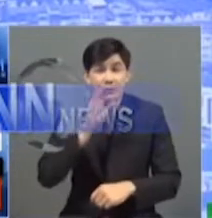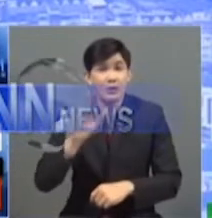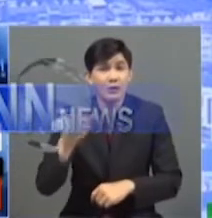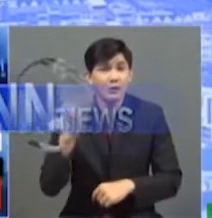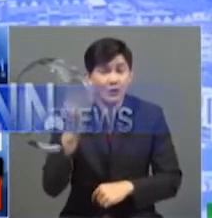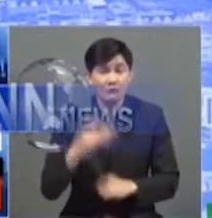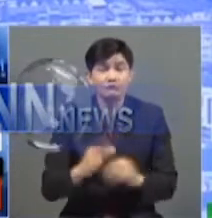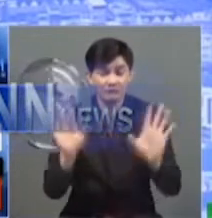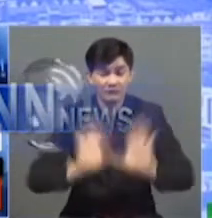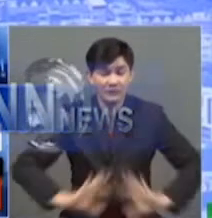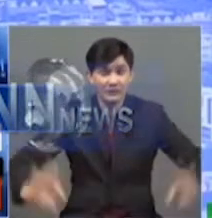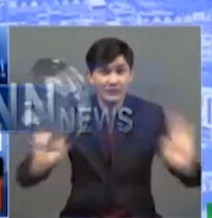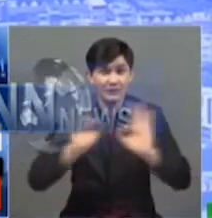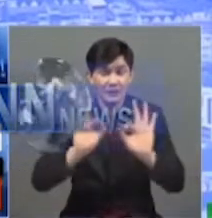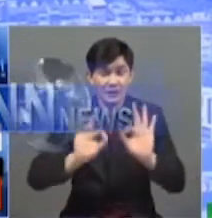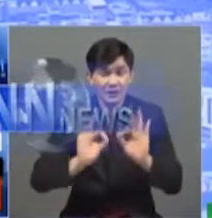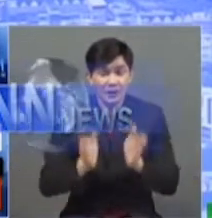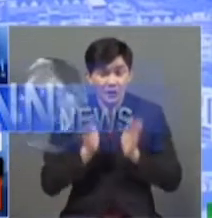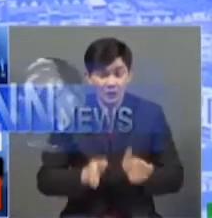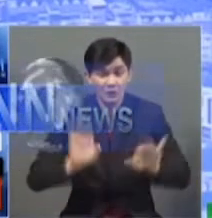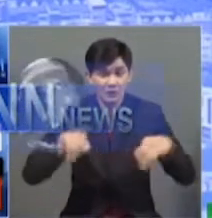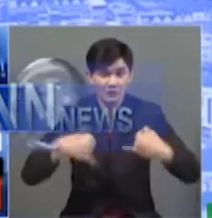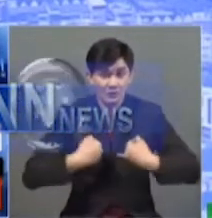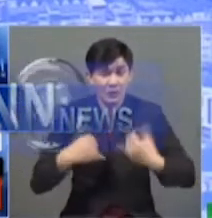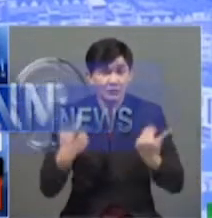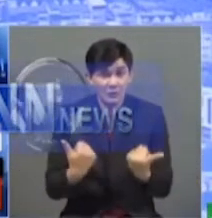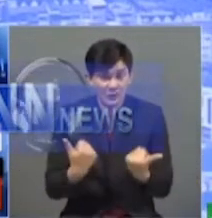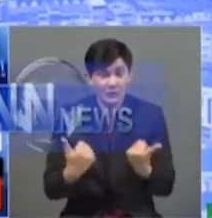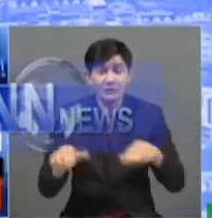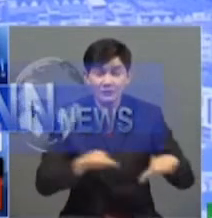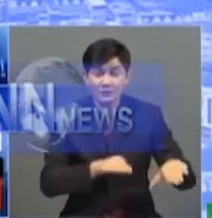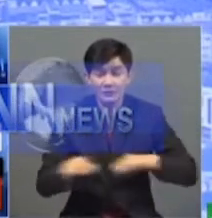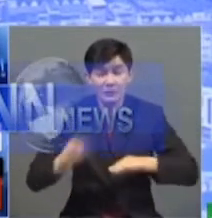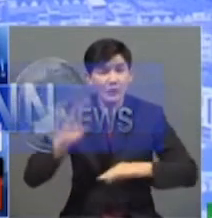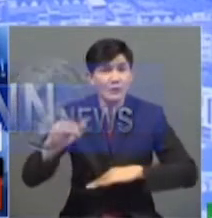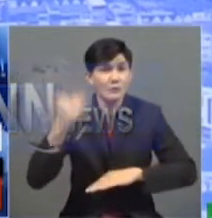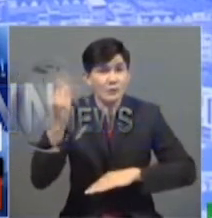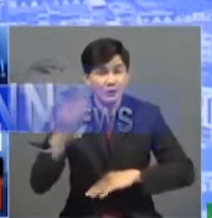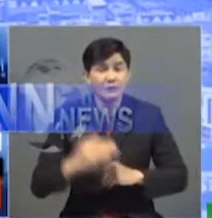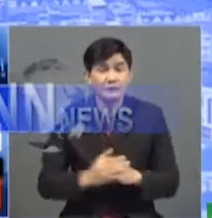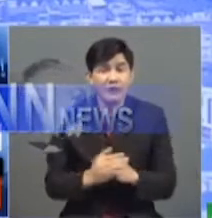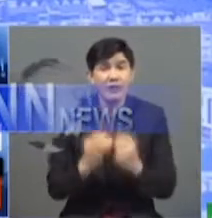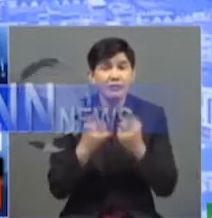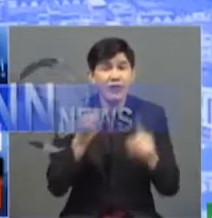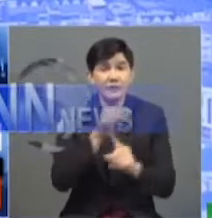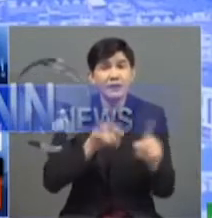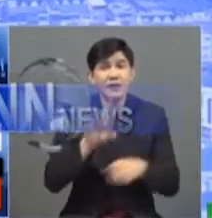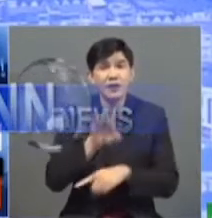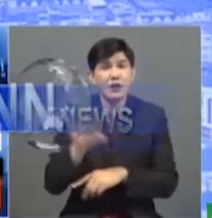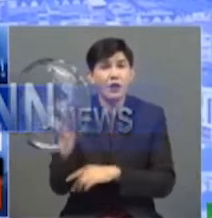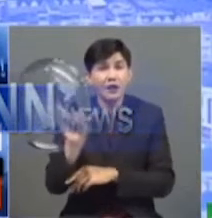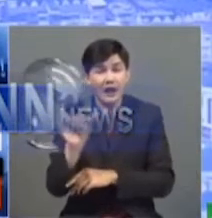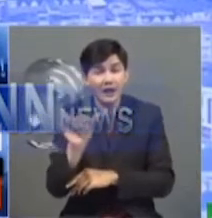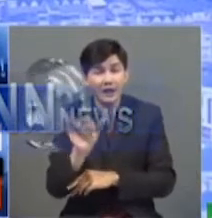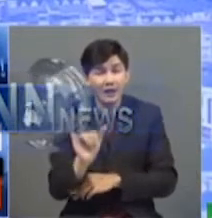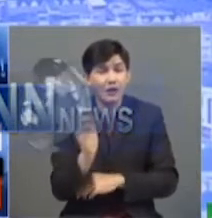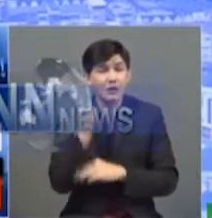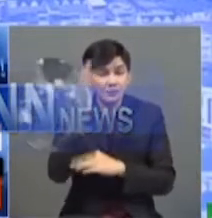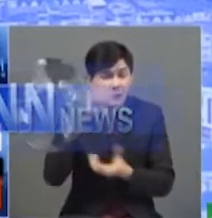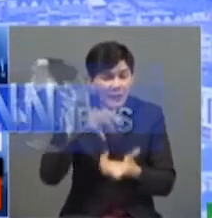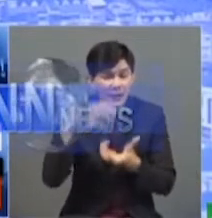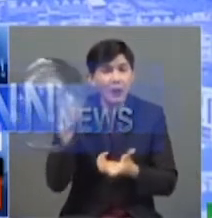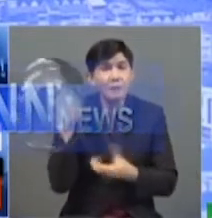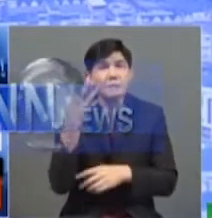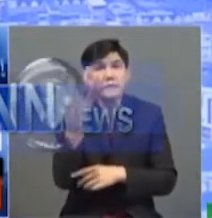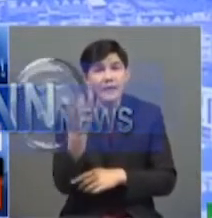109,425 ร้านค่ะปฏิบัติตามมาตรการ 105,937 ร้านปฏิบัติตามไม่สมบูรณ์ 4,463 ร้านและ